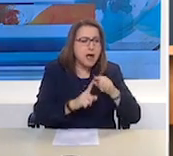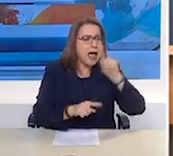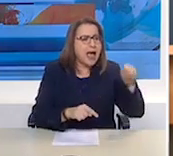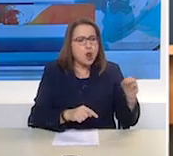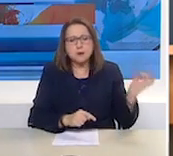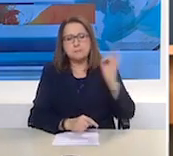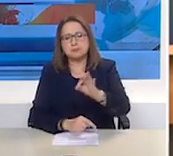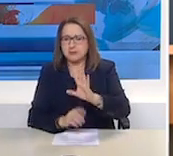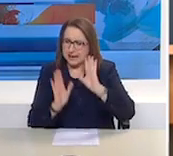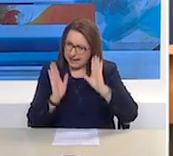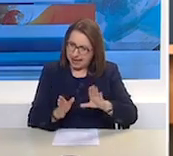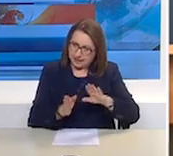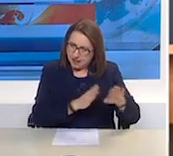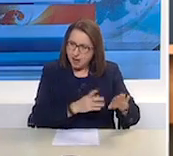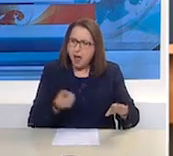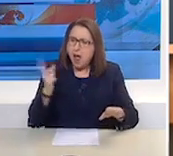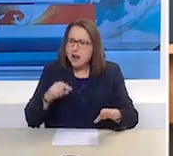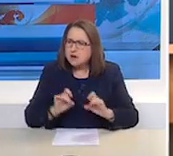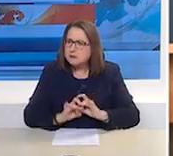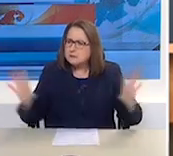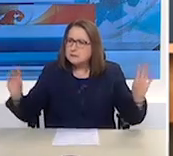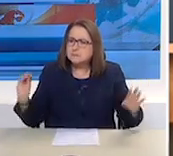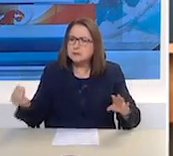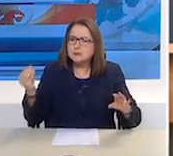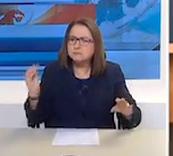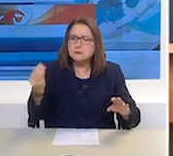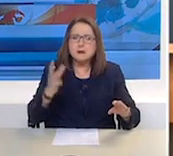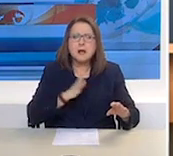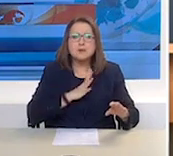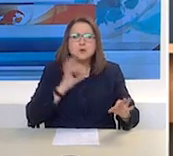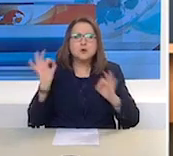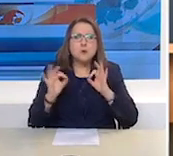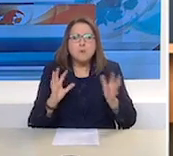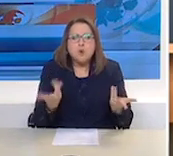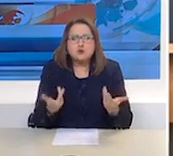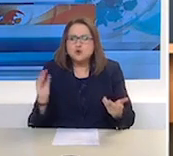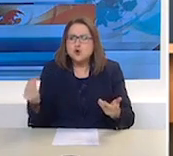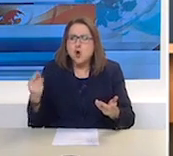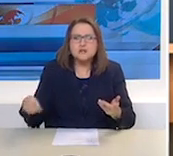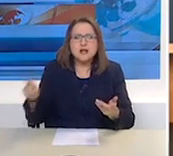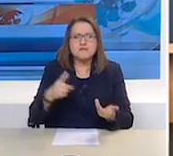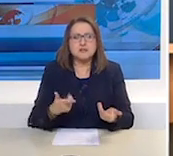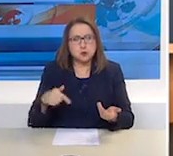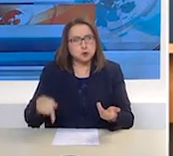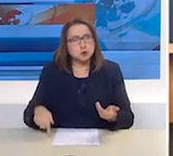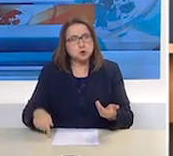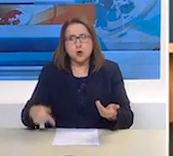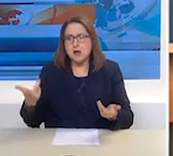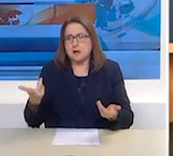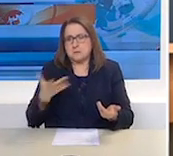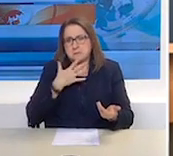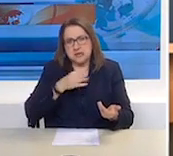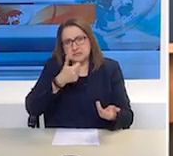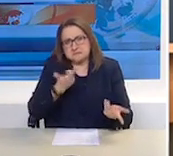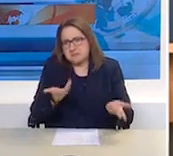περιοχές που έχουν εμφανιστεί, αλλά και τον πιθανό τρόπο από τον οποίο κόλλησαν. Σε μια περίοδο με χαμηλό δείκτη μεταδοτικότητας, μπορείτε να μας